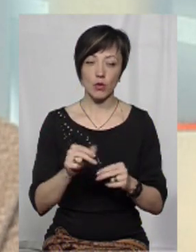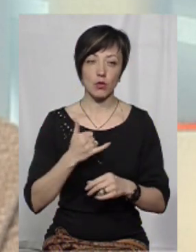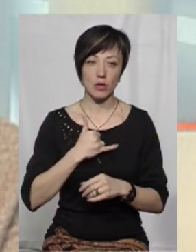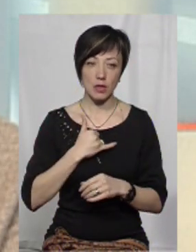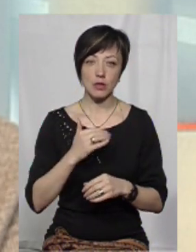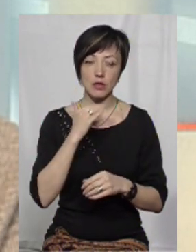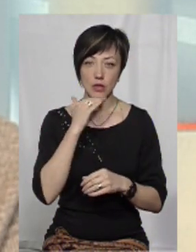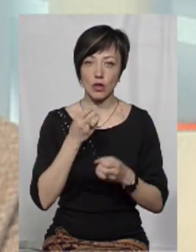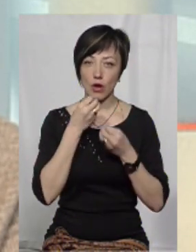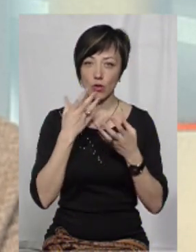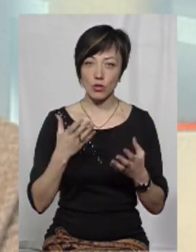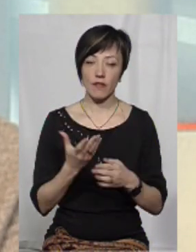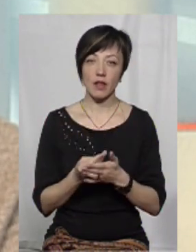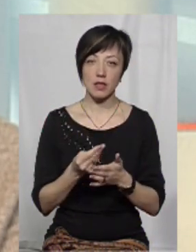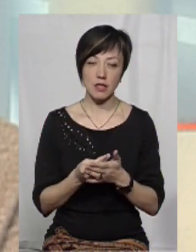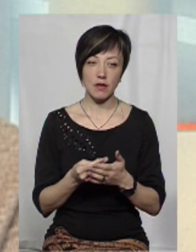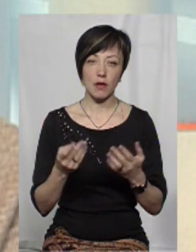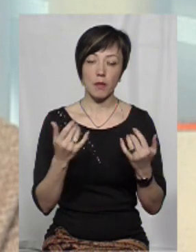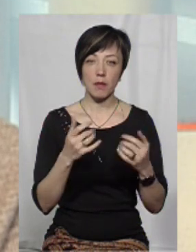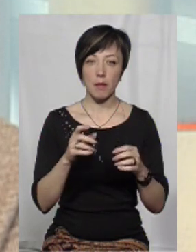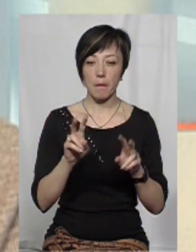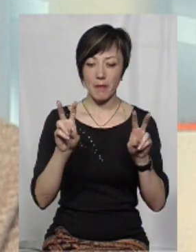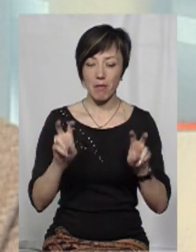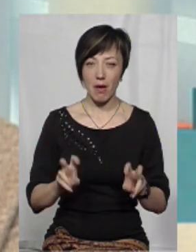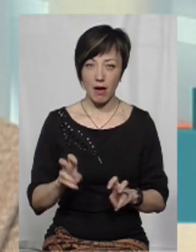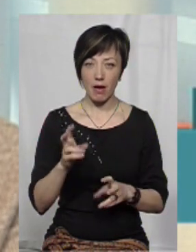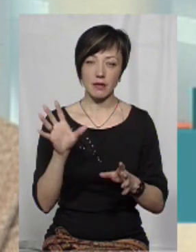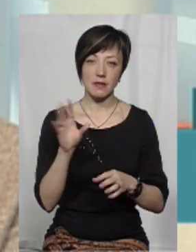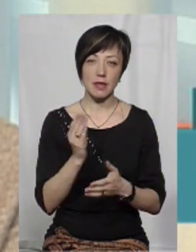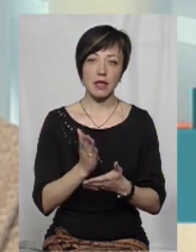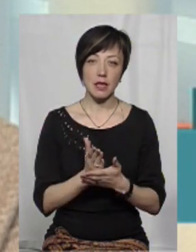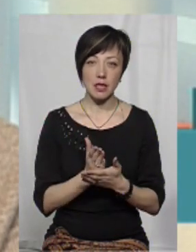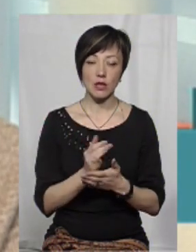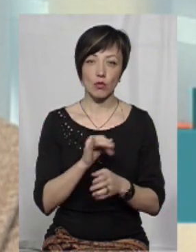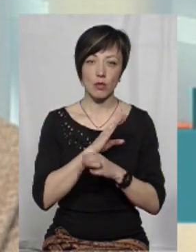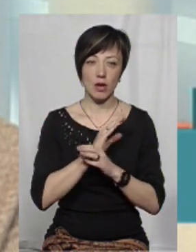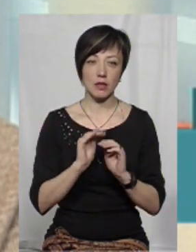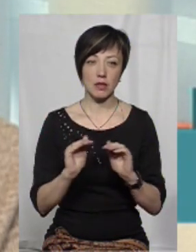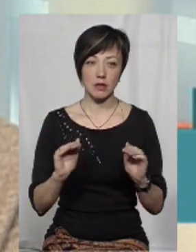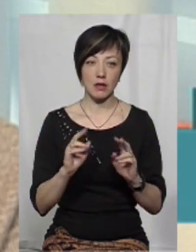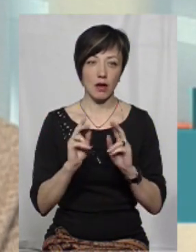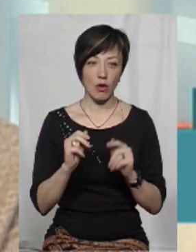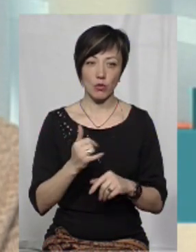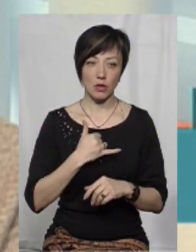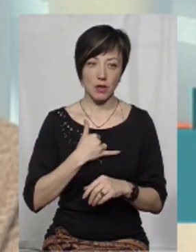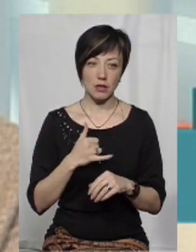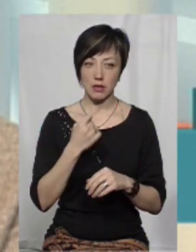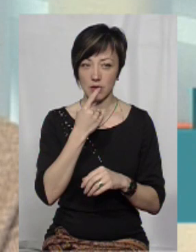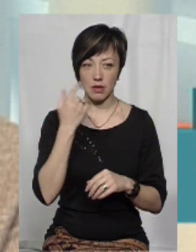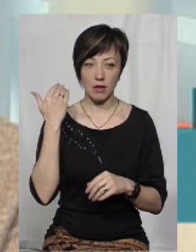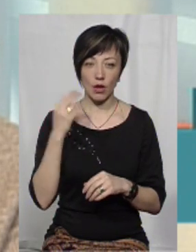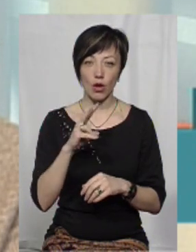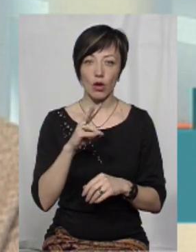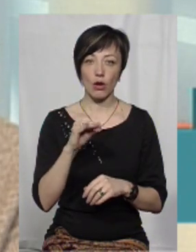нас достаточно хорошее финансирование, все препараты есть. И умирают дети как у нас, так и вот недавно